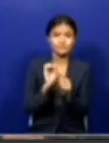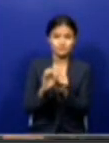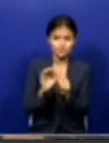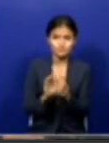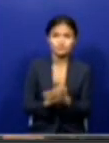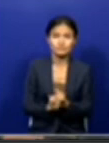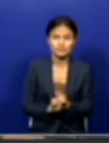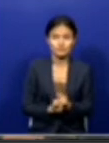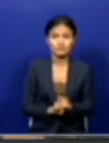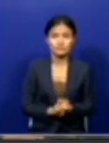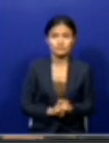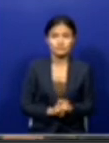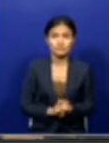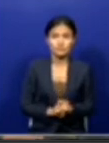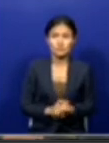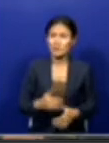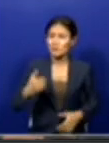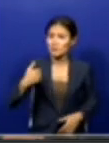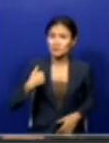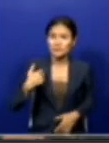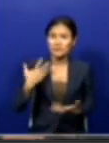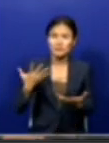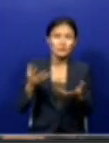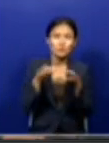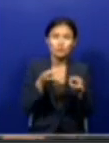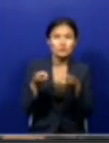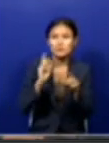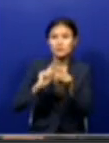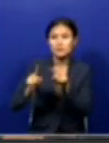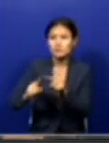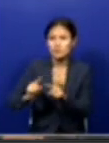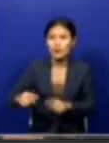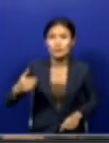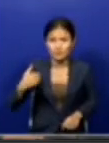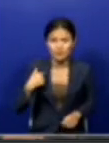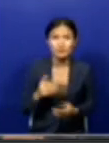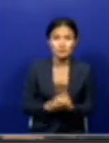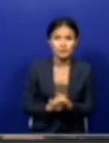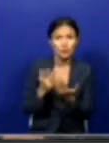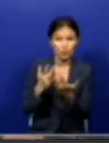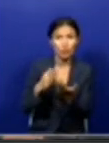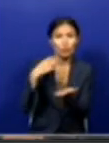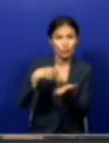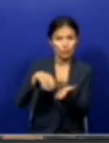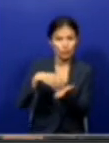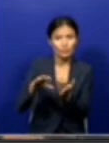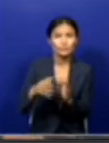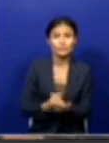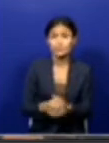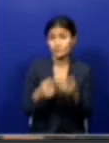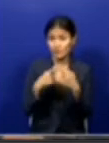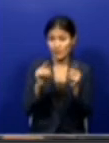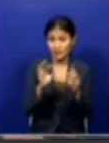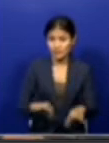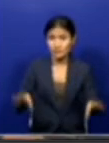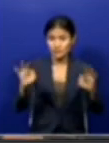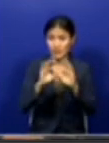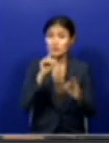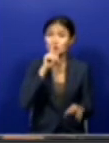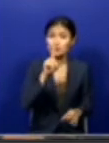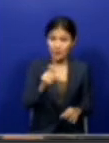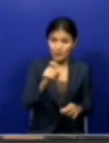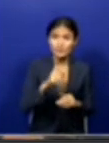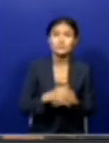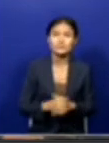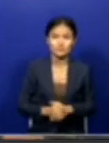านยังมีอีกหลายสิ่งหลายอย่างเดี๋ยวผมก็คงจะได้พูดแต่สิ่งที่ผมอยากจะเรียนถามนะครับท่านประ